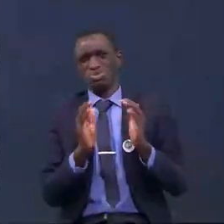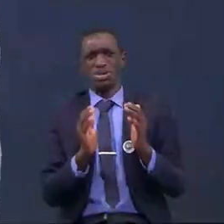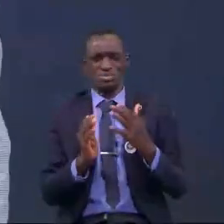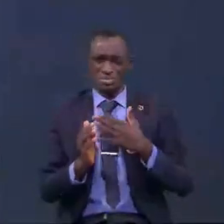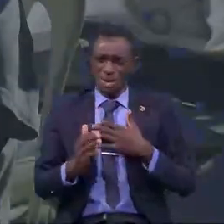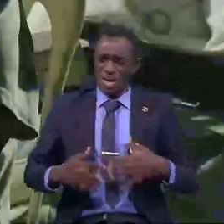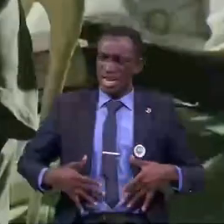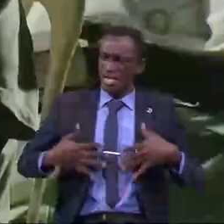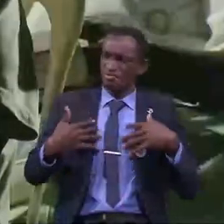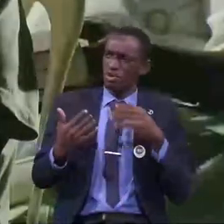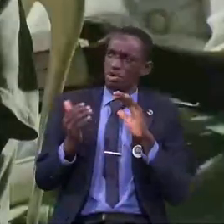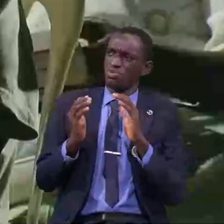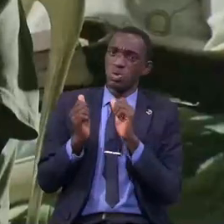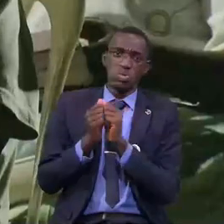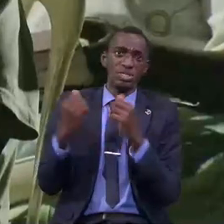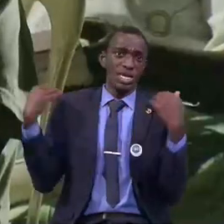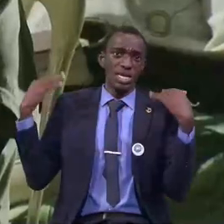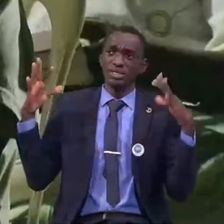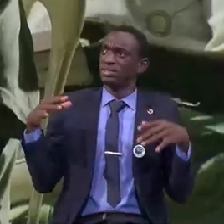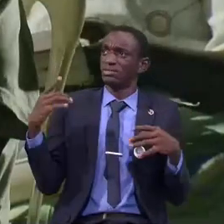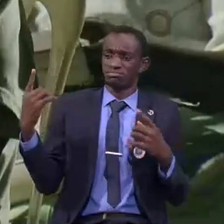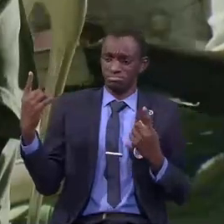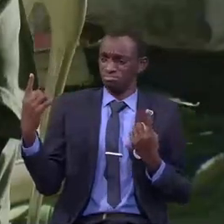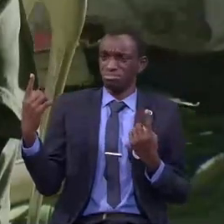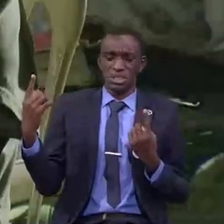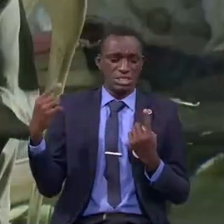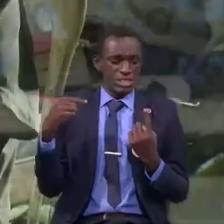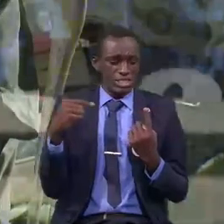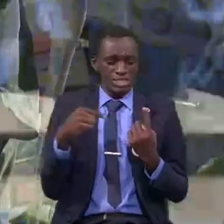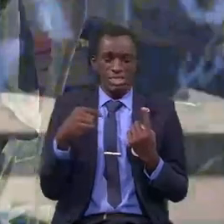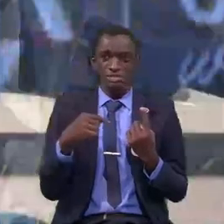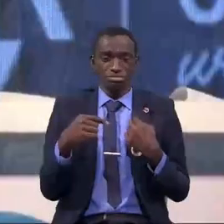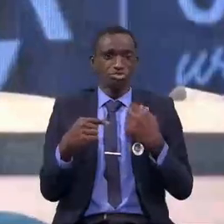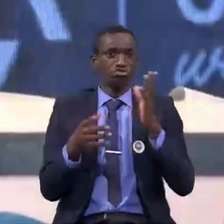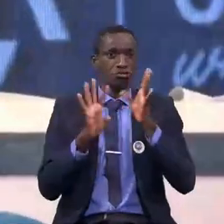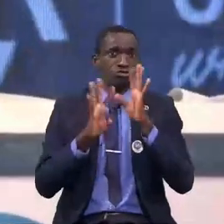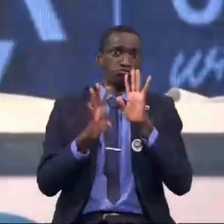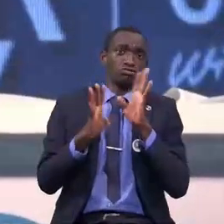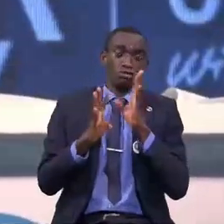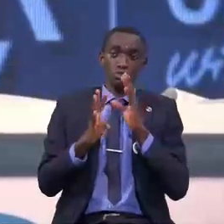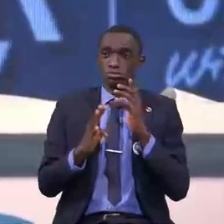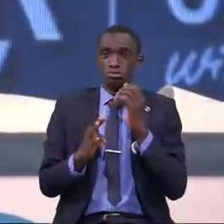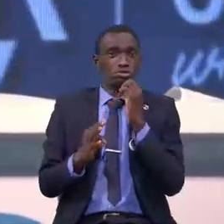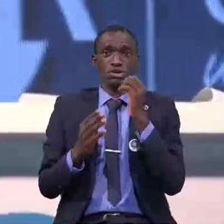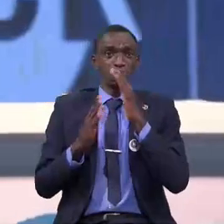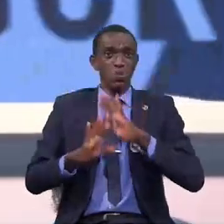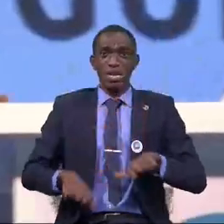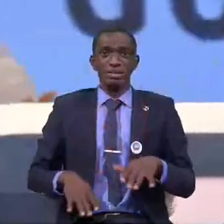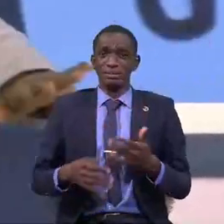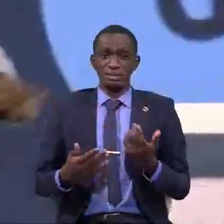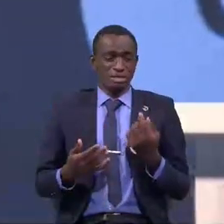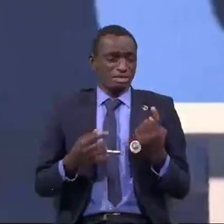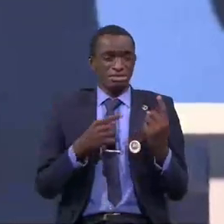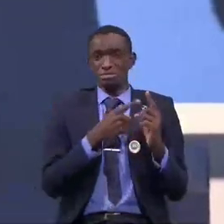Même si tu dois comparer ta vie à ces anges, tu parles quand il faut se taire.